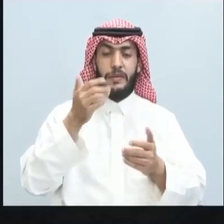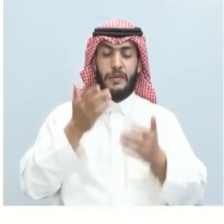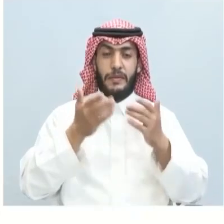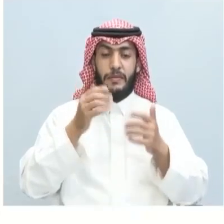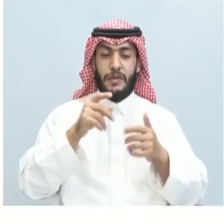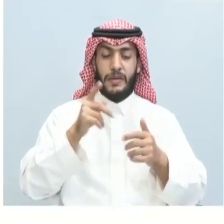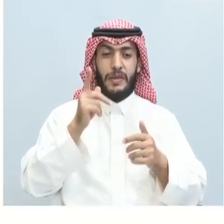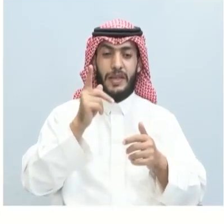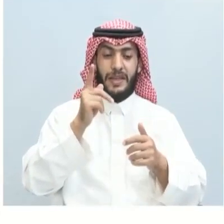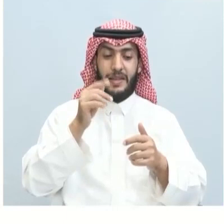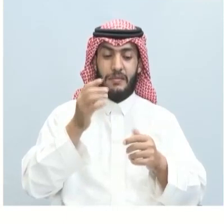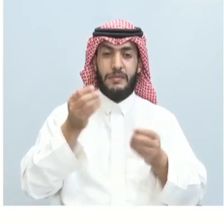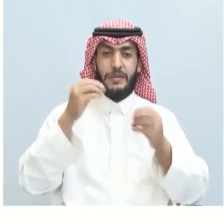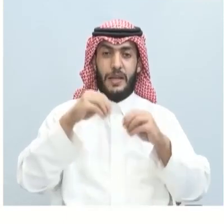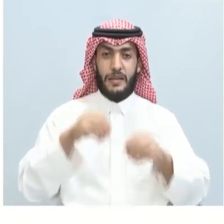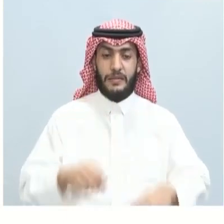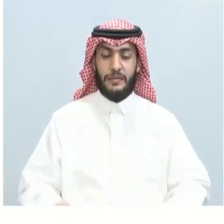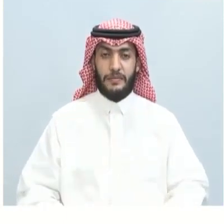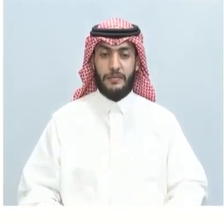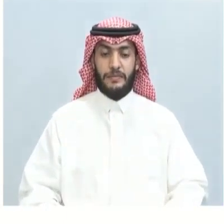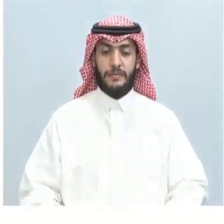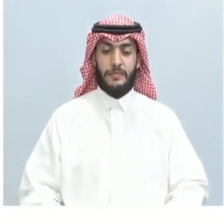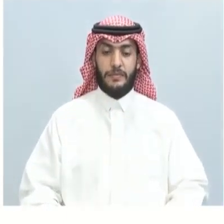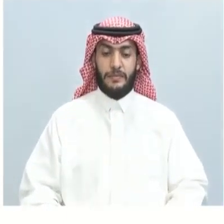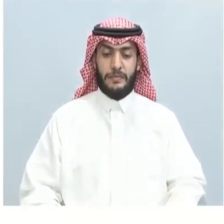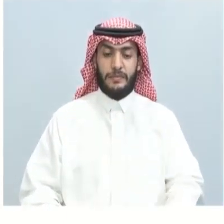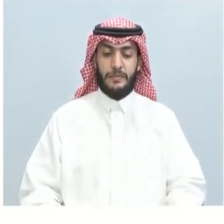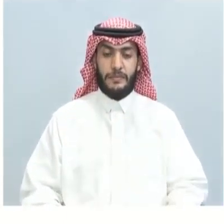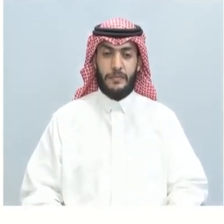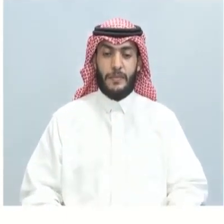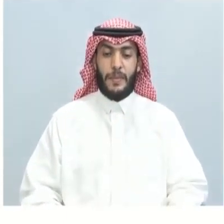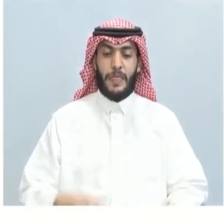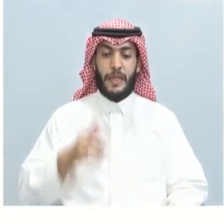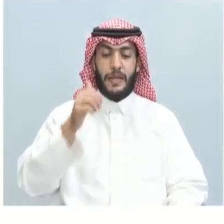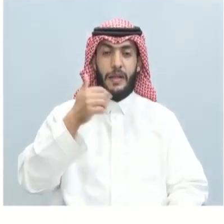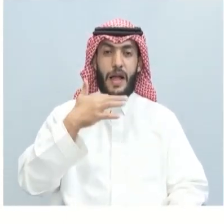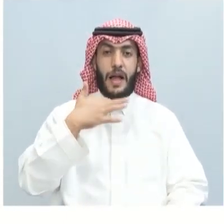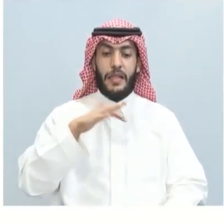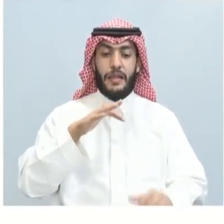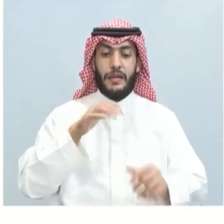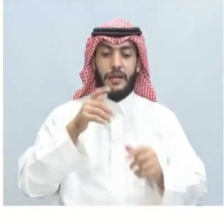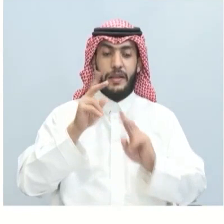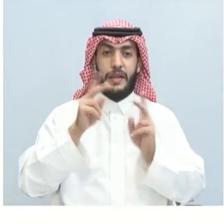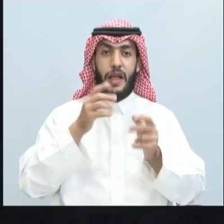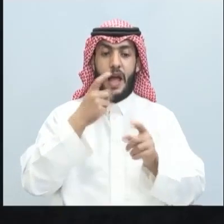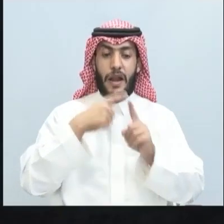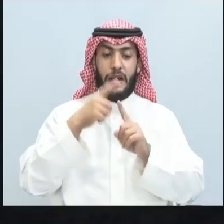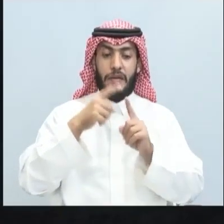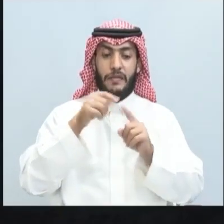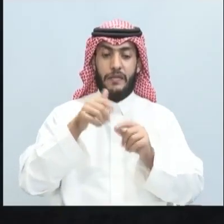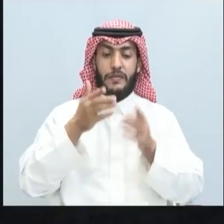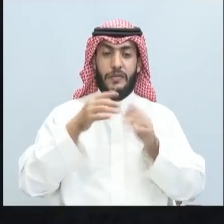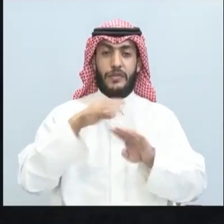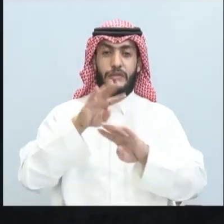الكي كيو هنا تزداد اثر التغير في درجه الحراره على حاله الاتزان قمت بوضعها في